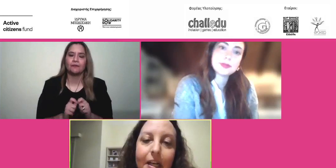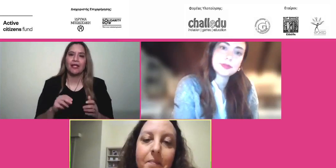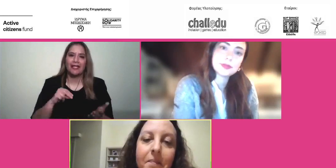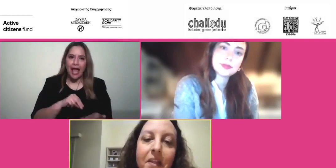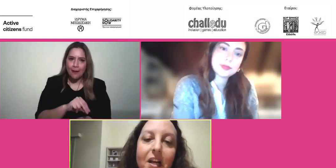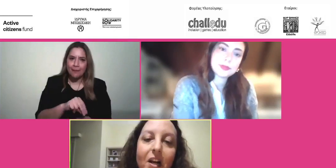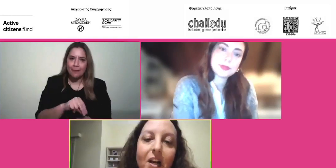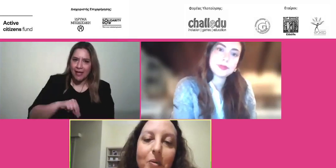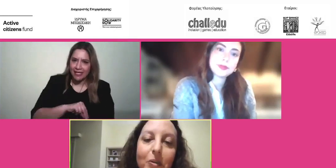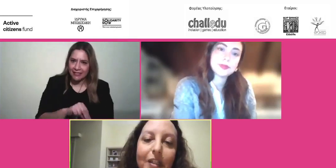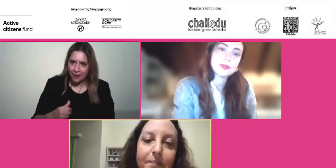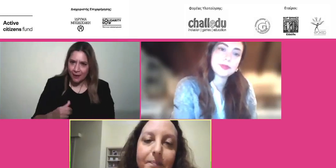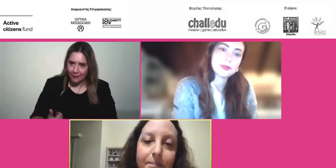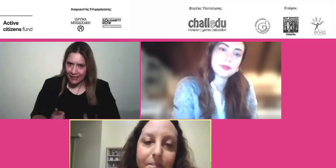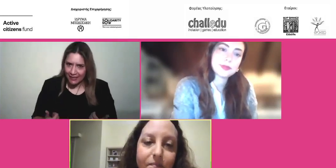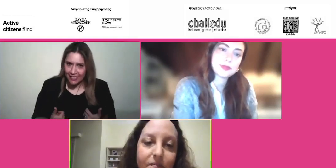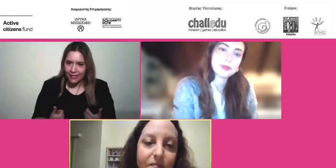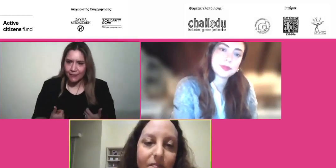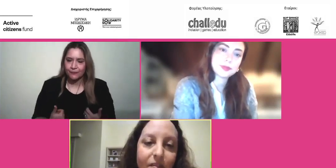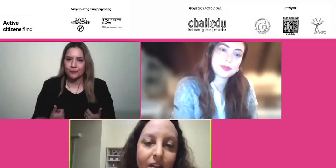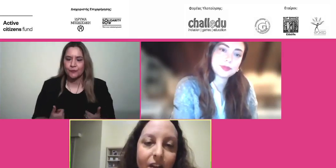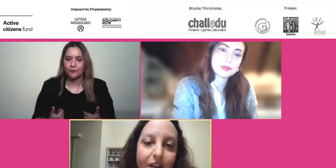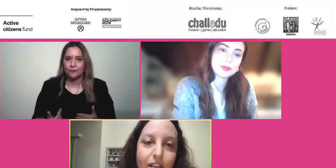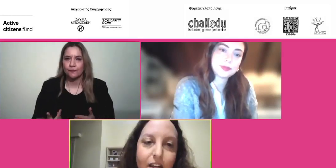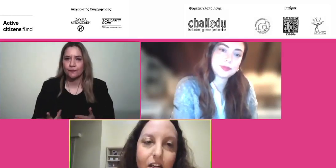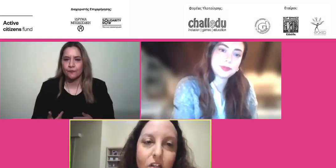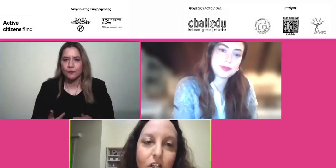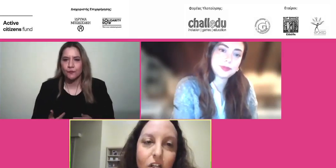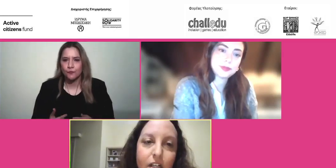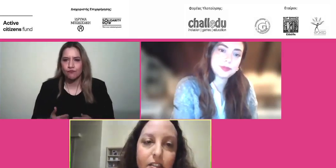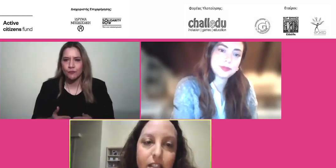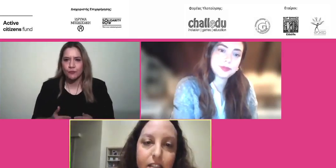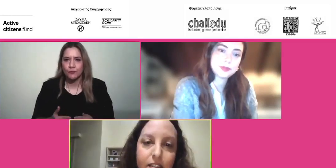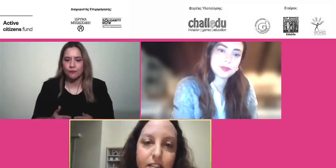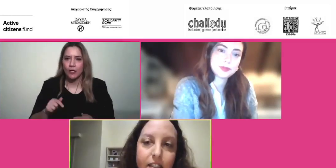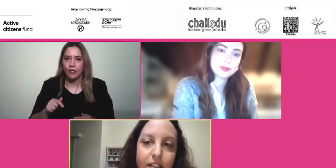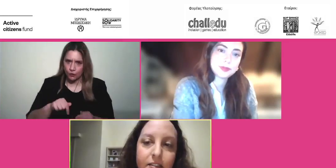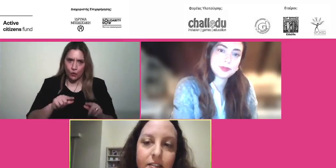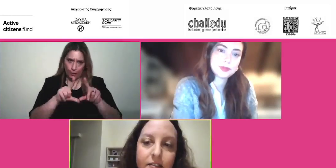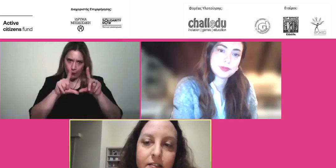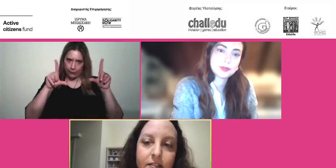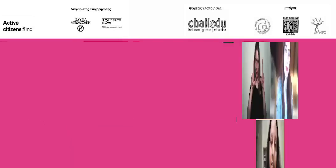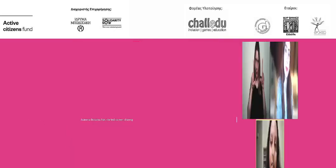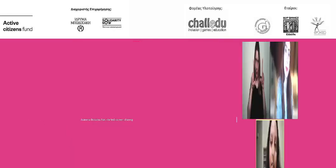παιχνίδια. Οπότε θα κάνω λίγο ένα share screen.